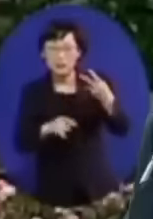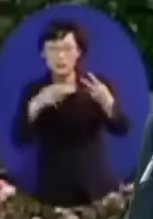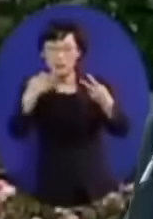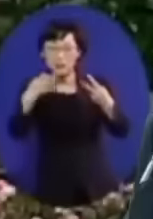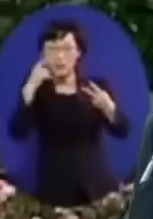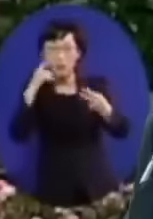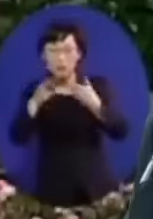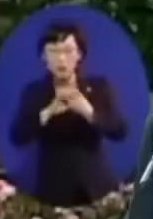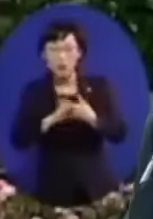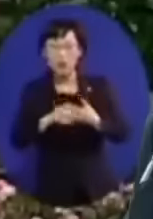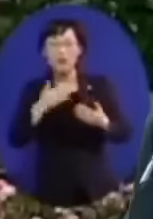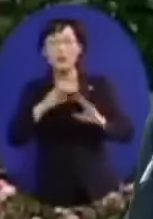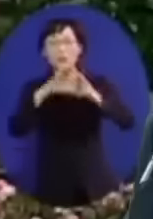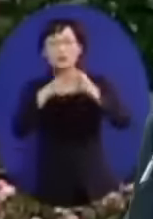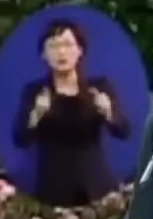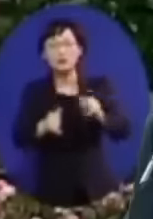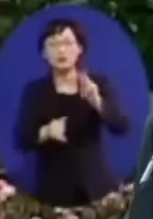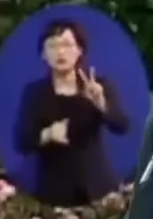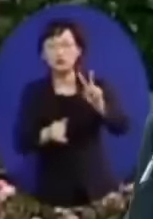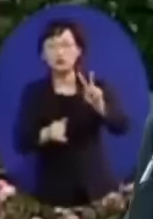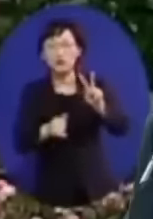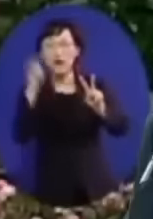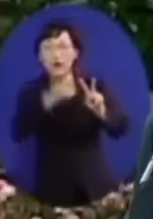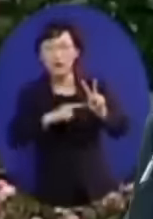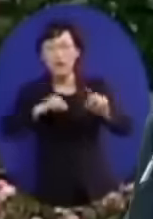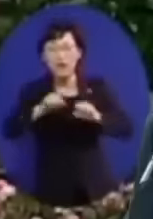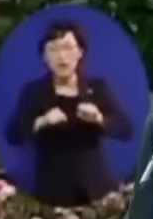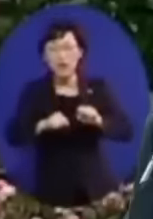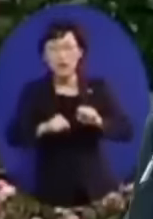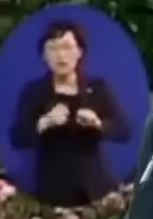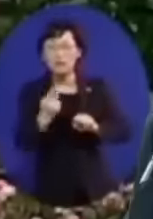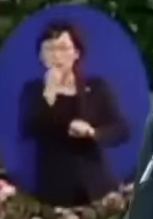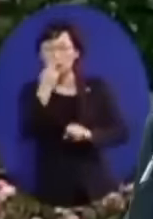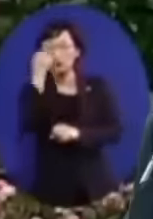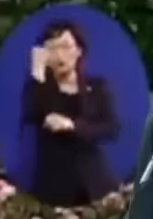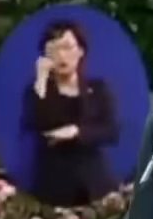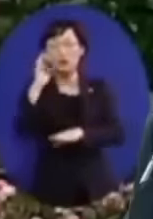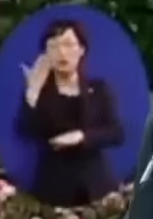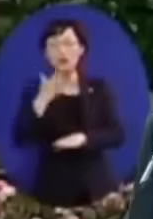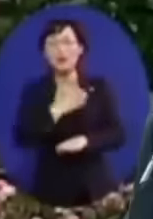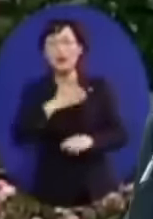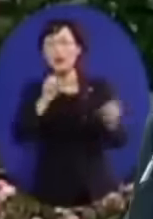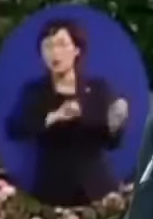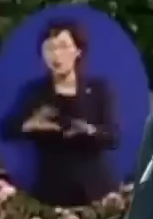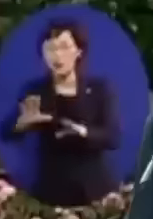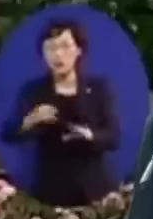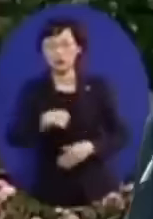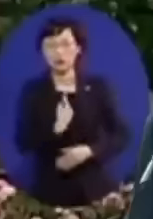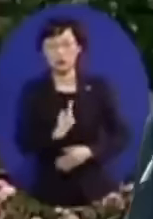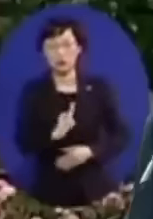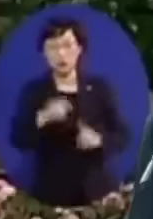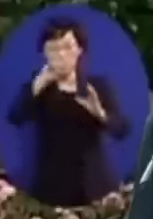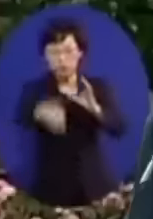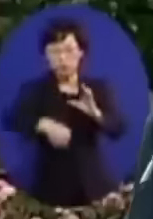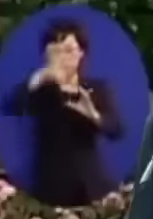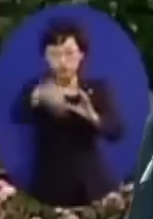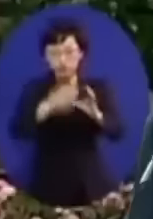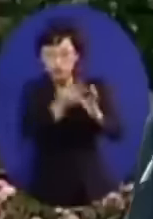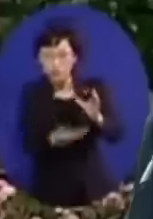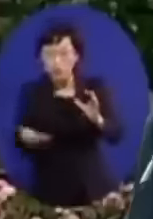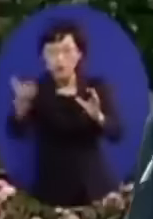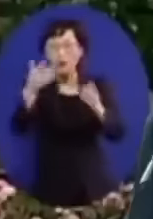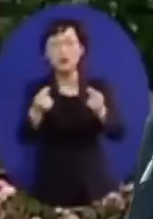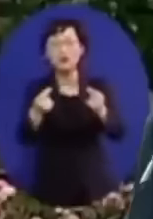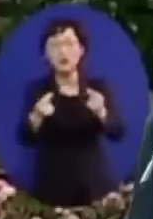백성이 두 가지 악을 행하였나니 곧 그들이 생수에 그런데 나를 버린 것과 스스로 웅덩이를 판 것인데